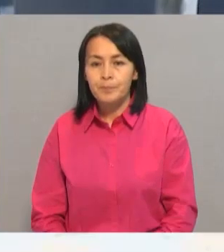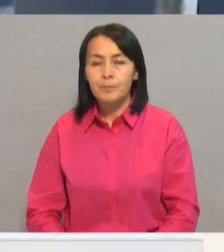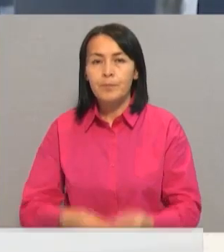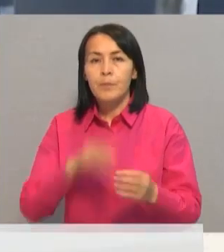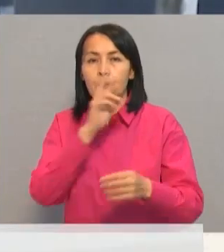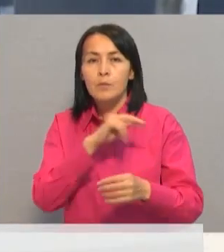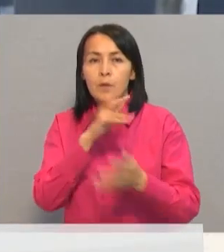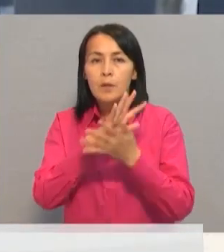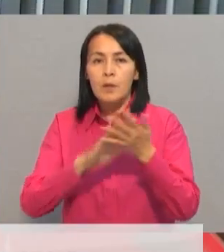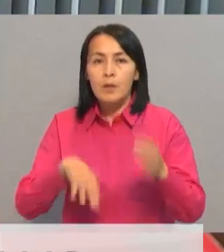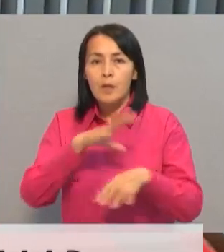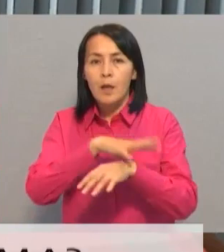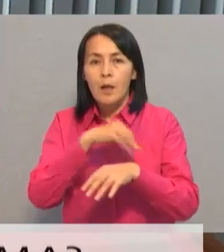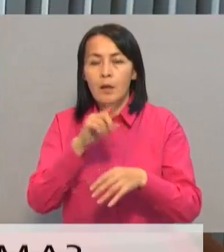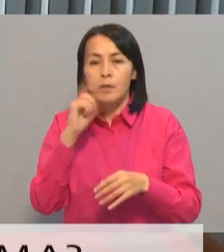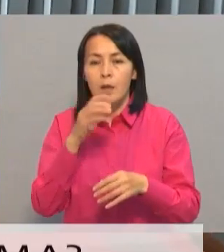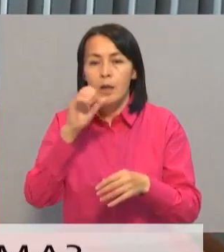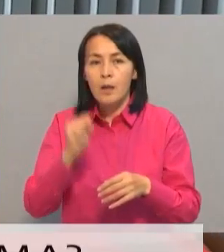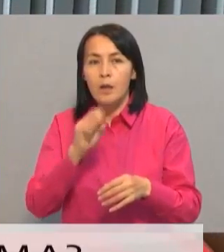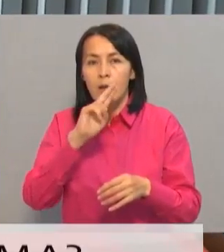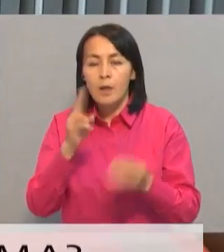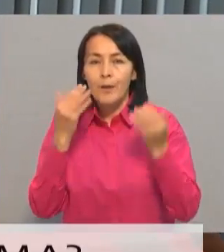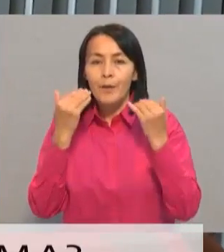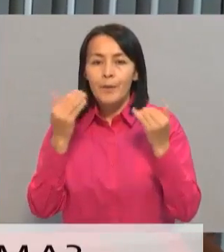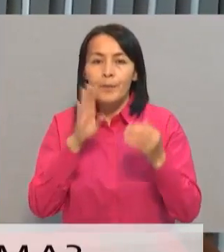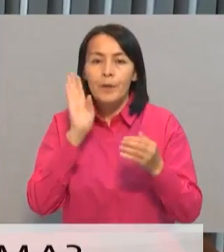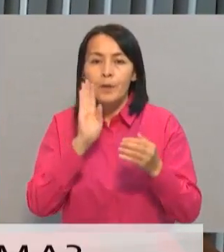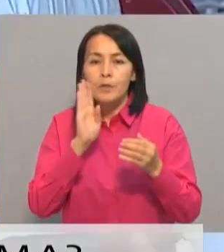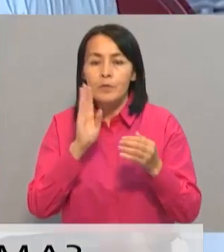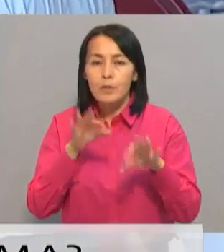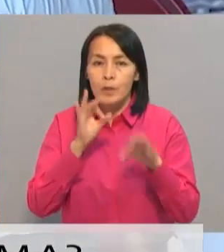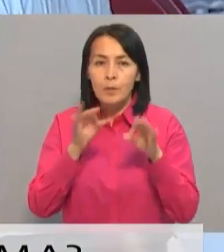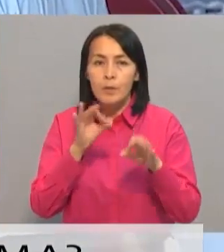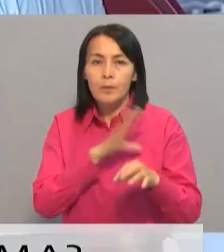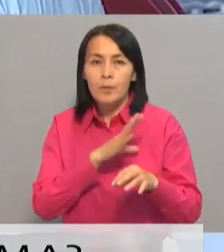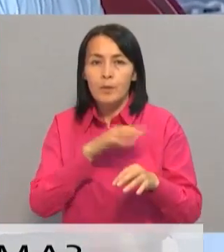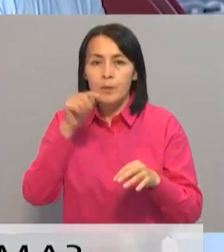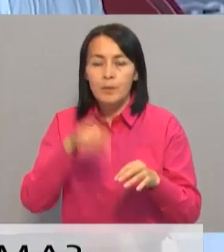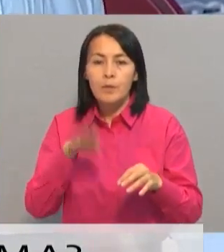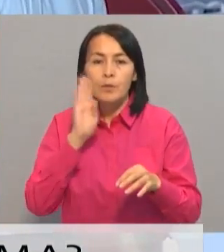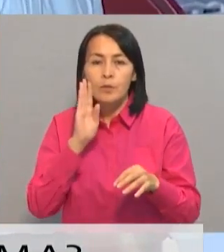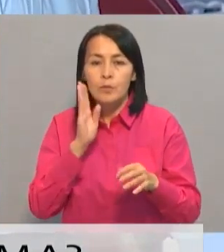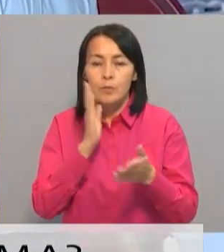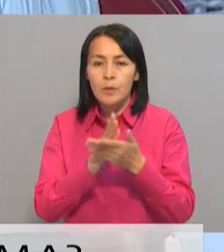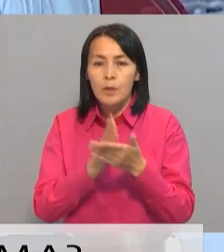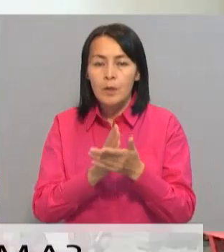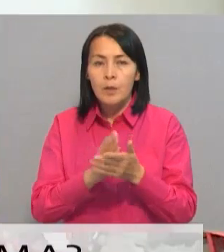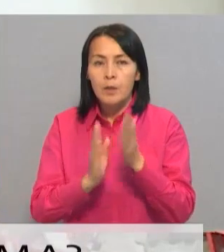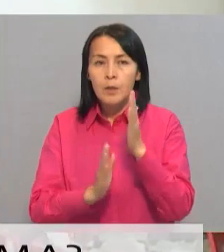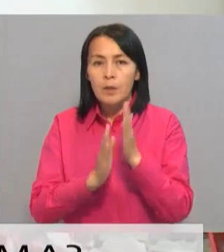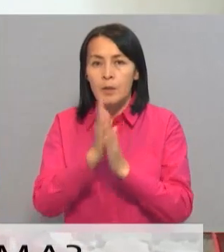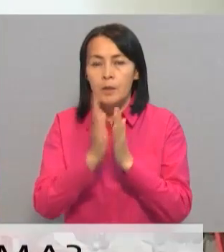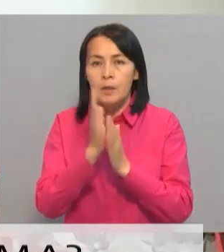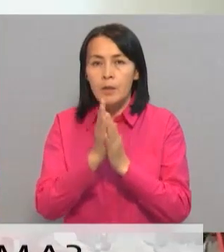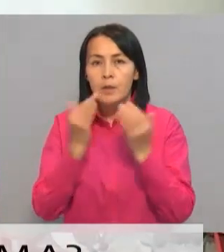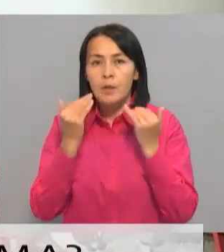Атагасыпты жалгап келе жаткан Мақтаралдык дихан Атабек Кожабеков биыл агын судан тапшылык көргөн жокпуз дейт. Типте суу жеткиликтүү болгондуктан егин алкаптарымен